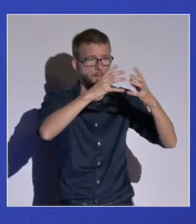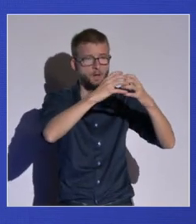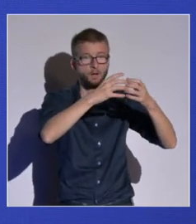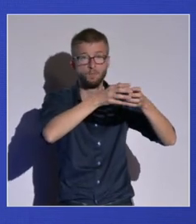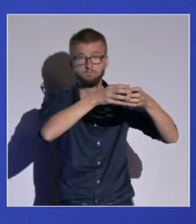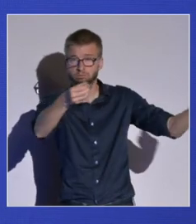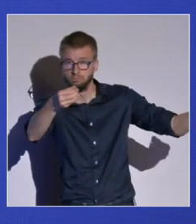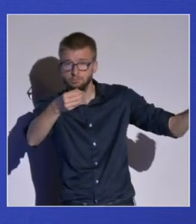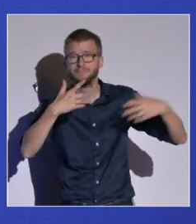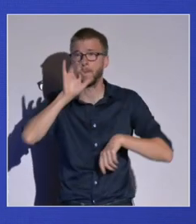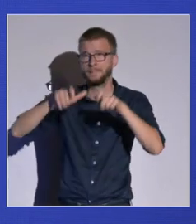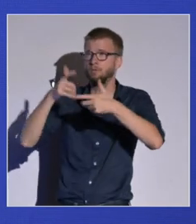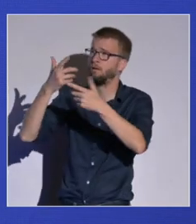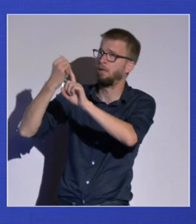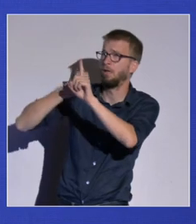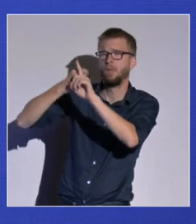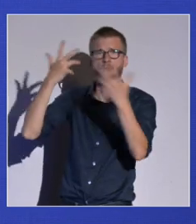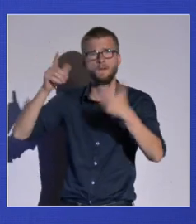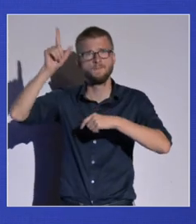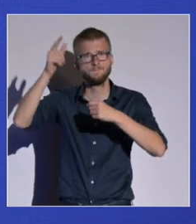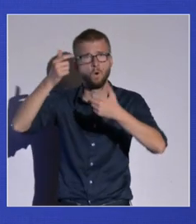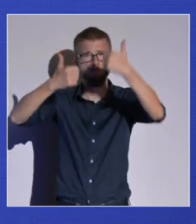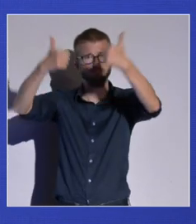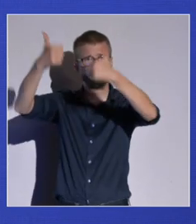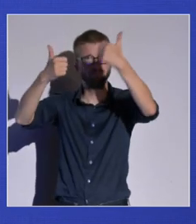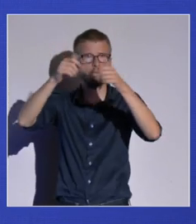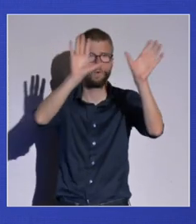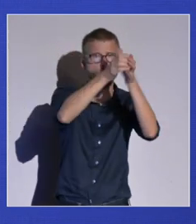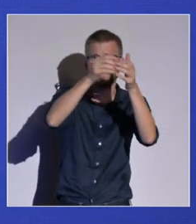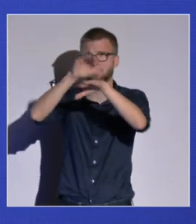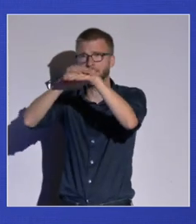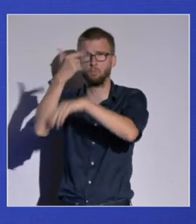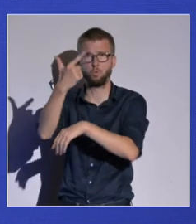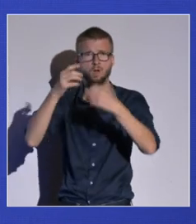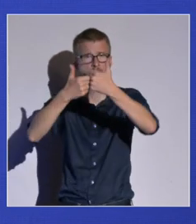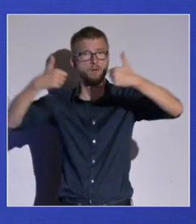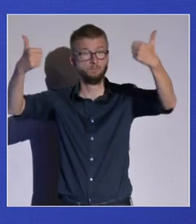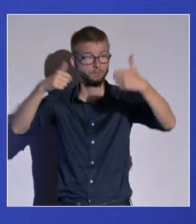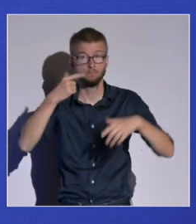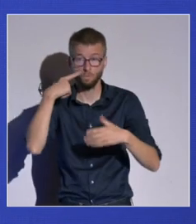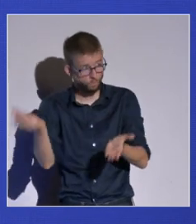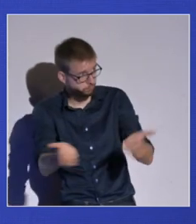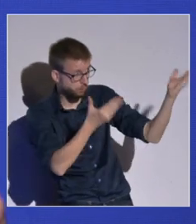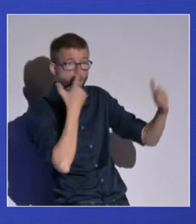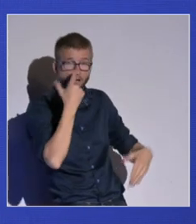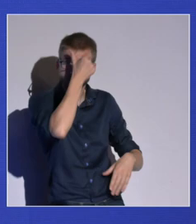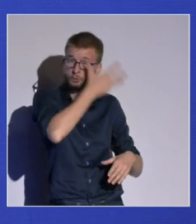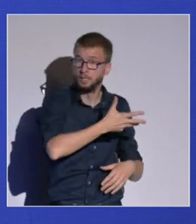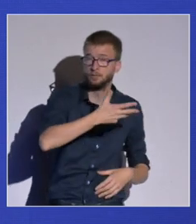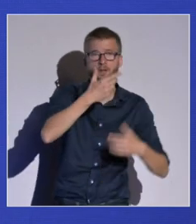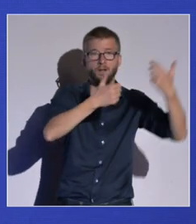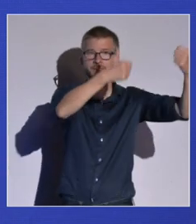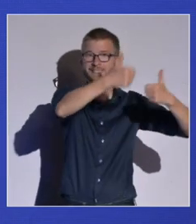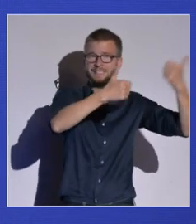la bipolarisation, je veux les inviter à aller voir ce qui se passe aux États-Unis. Parce que vous avez deux partis, et selon la règle